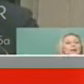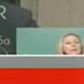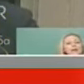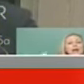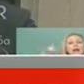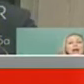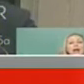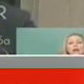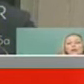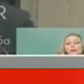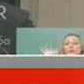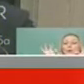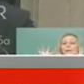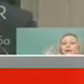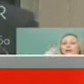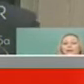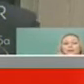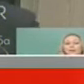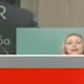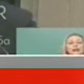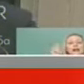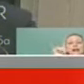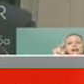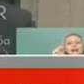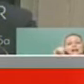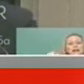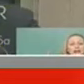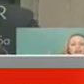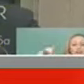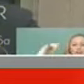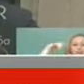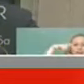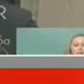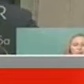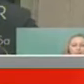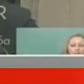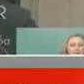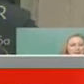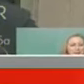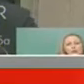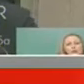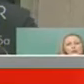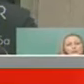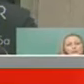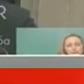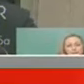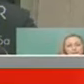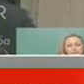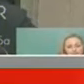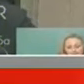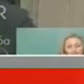αυτό, άρα χάσανε 100%. Κύριε Οικοδόμου, εγώ ξέρω ένα πράγμα. Όταν κάνεις μια